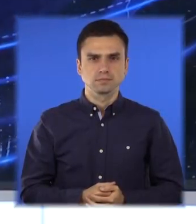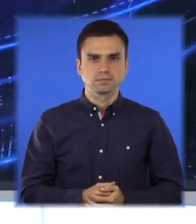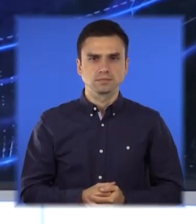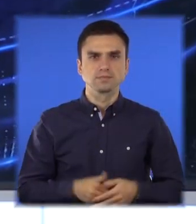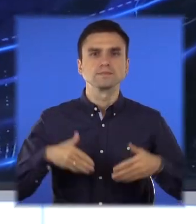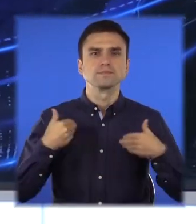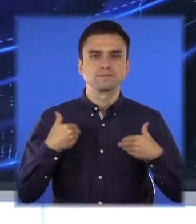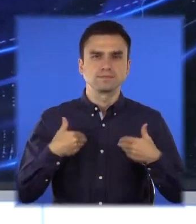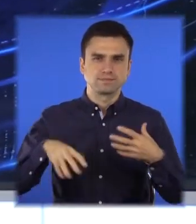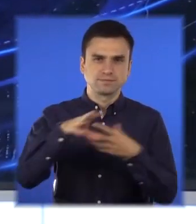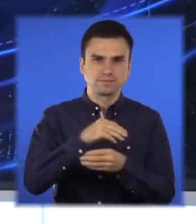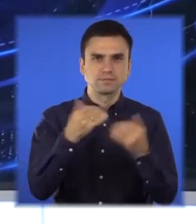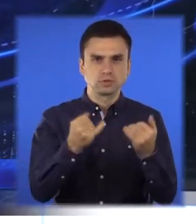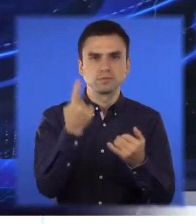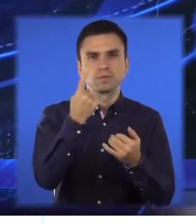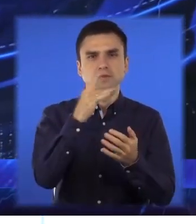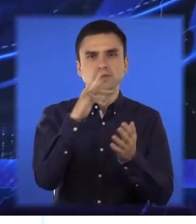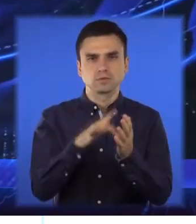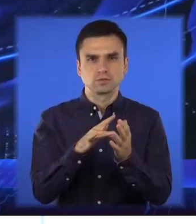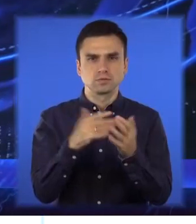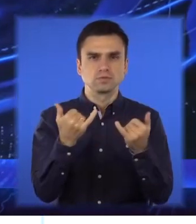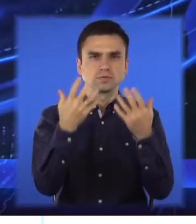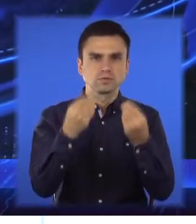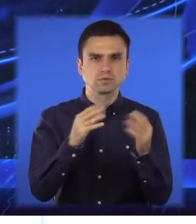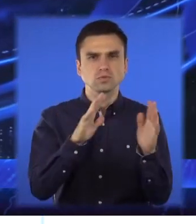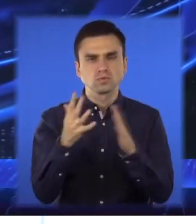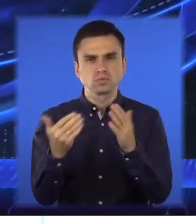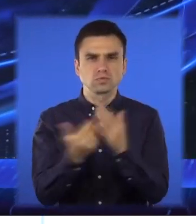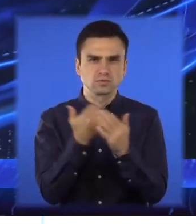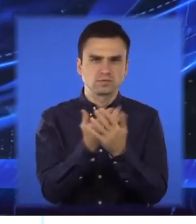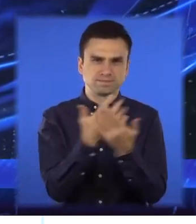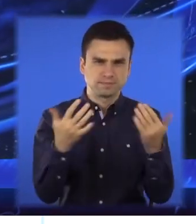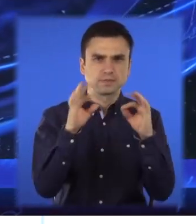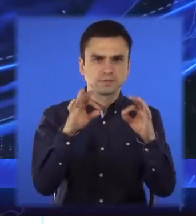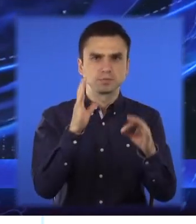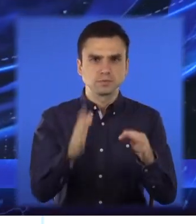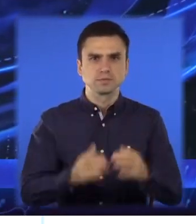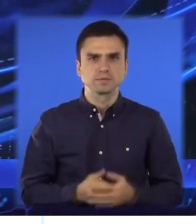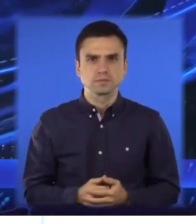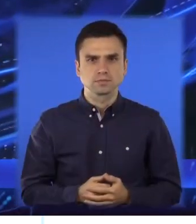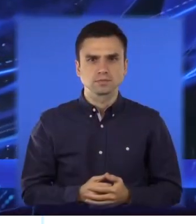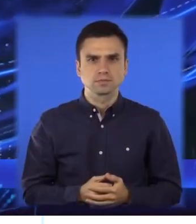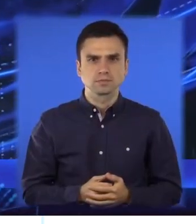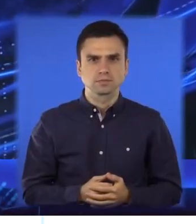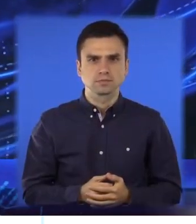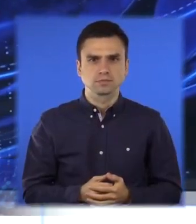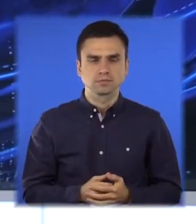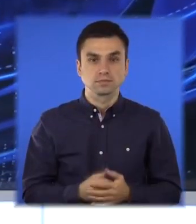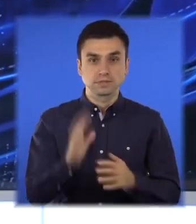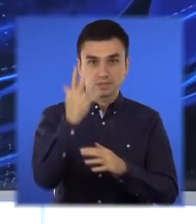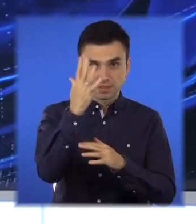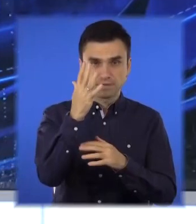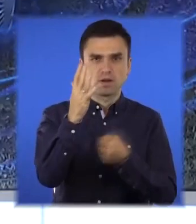Ну, вітання усім, хто долучився до ефіру першого міського. Просто зараз розповімо про найголовніше. У студії працює Іван Дичак. Врізався у